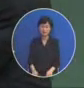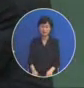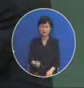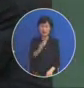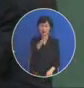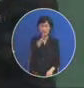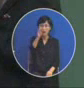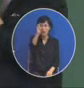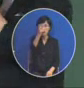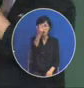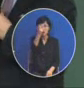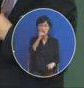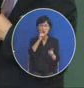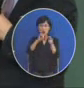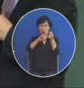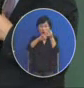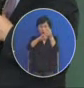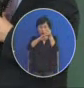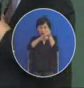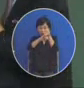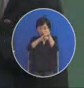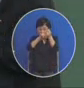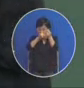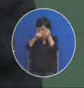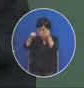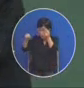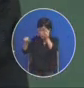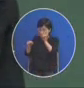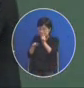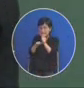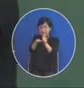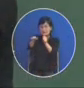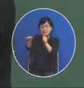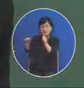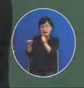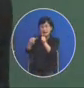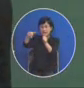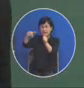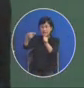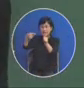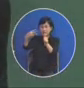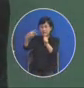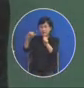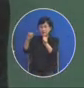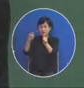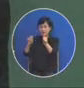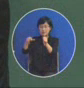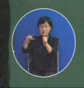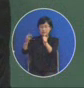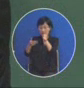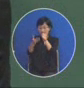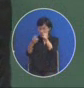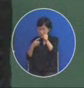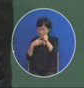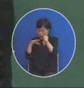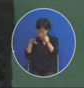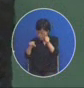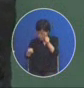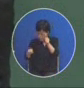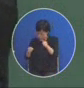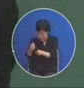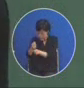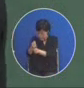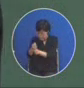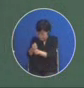그림자만 잡았는데도 역사를 났어. Now, when they held on just the shadow of the covenant of Mount Calvary, 누굽니까? works happened. 창세기